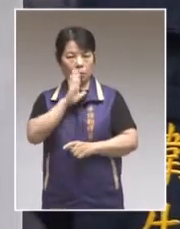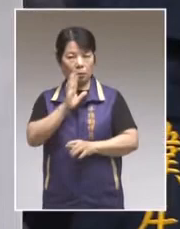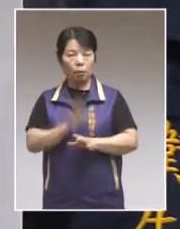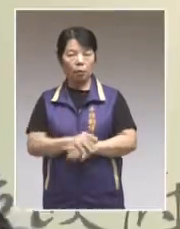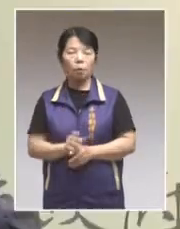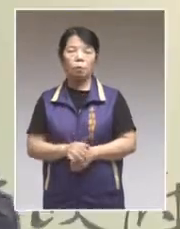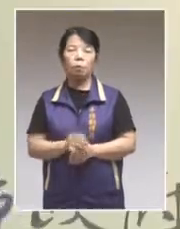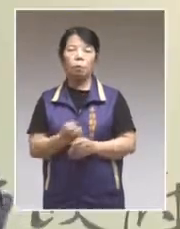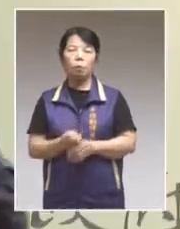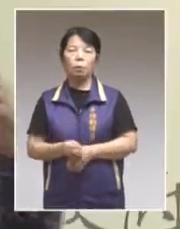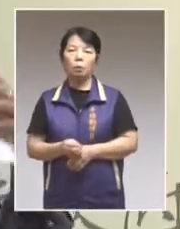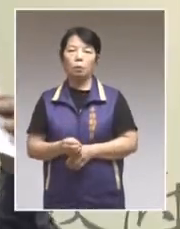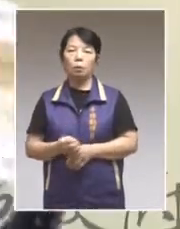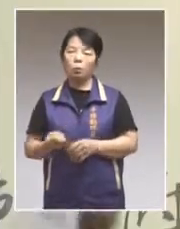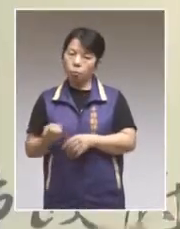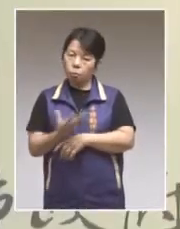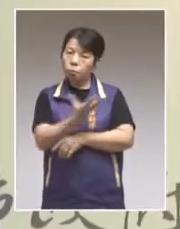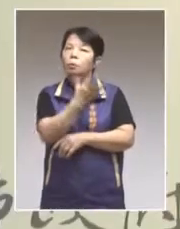的攀升当中。